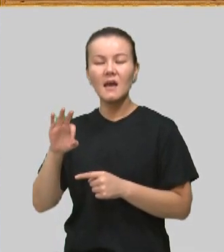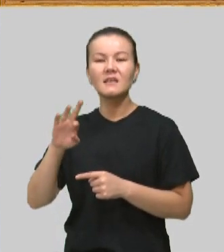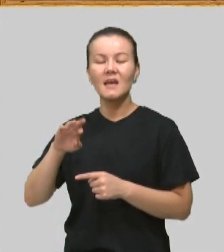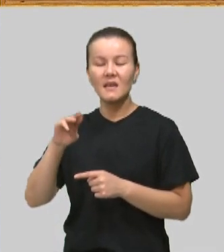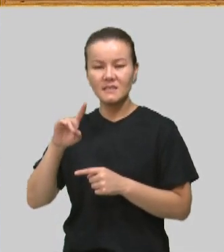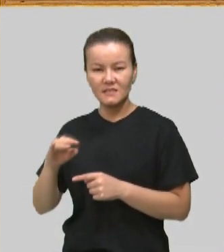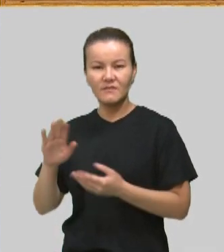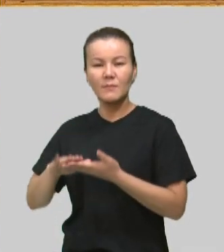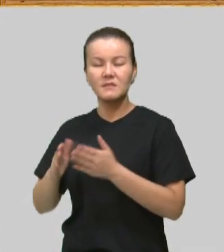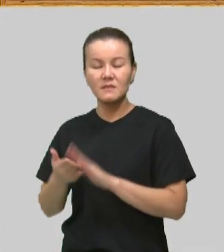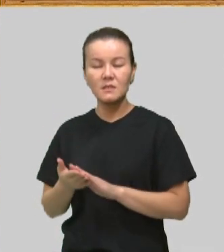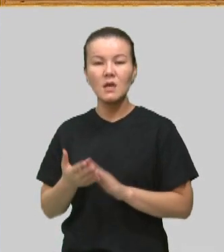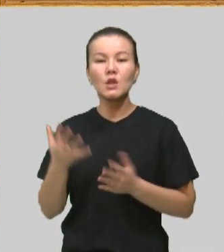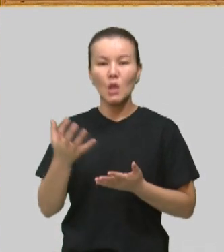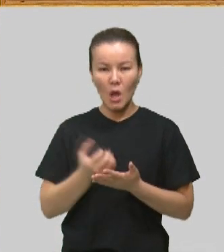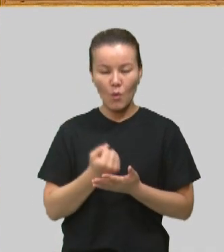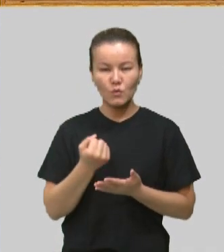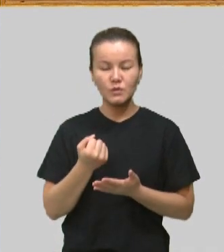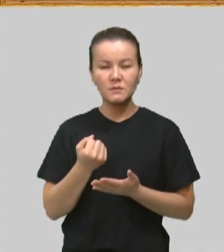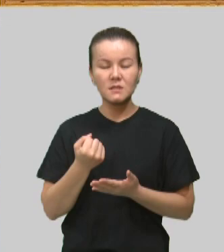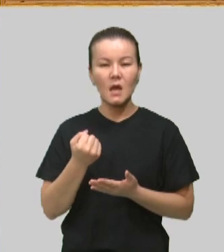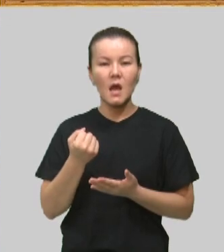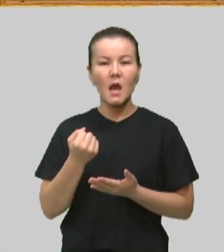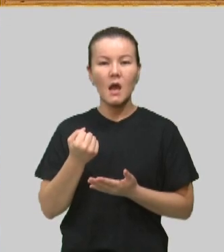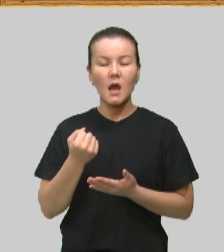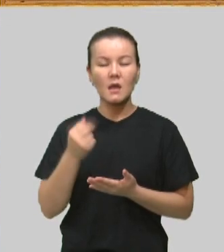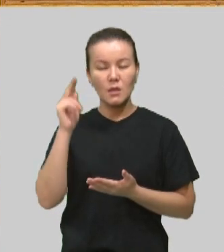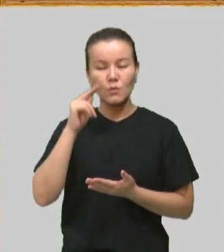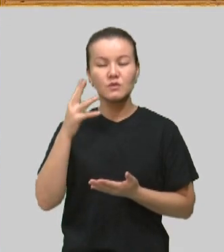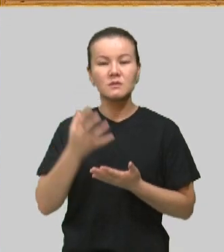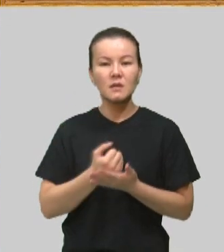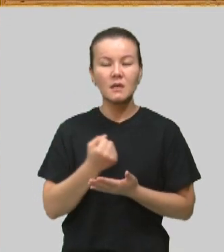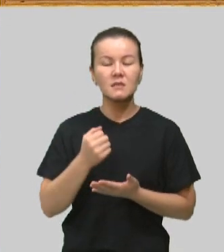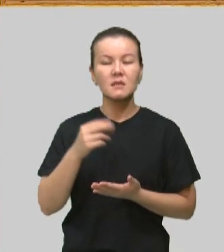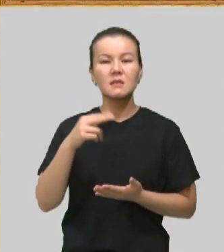Научимся находить дополнение,